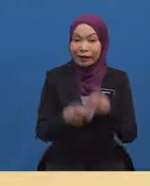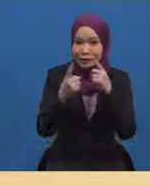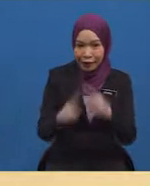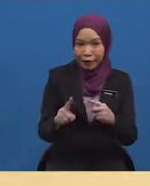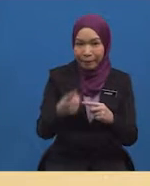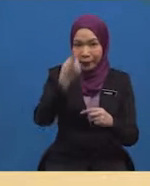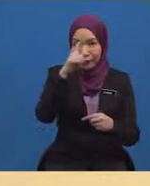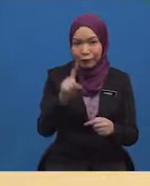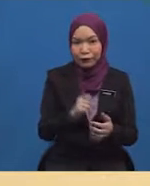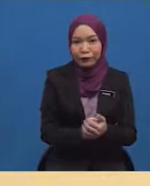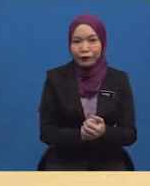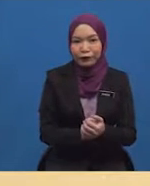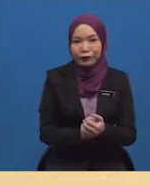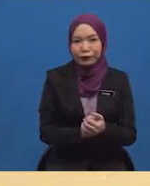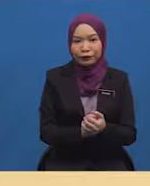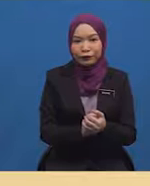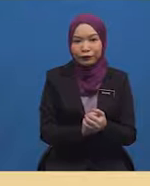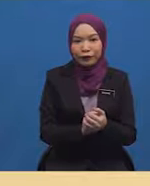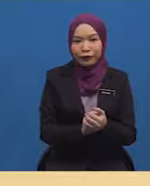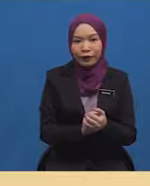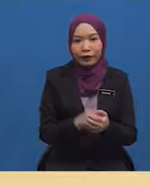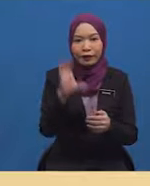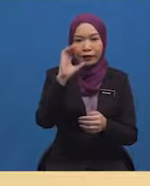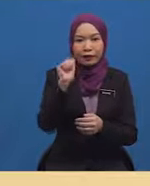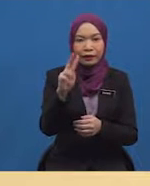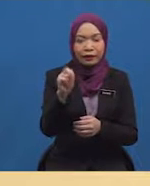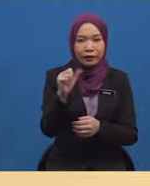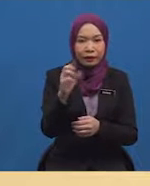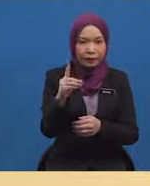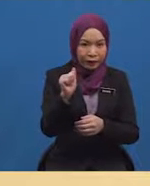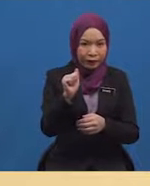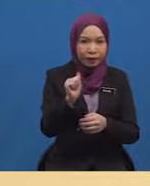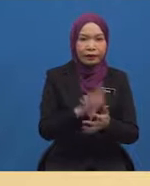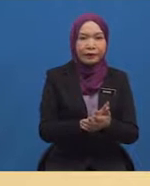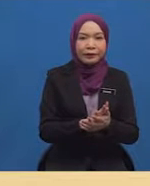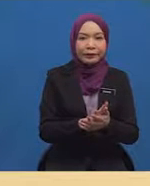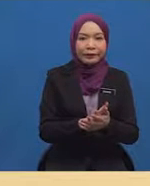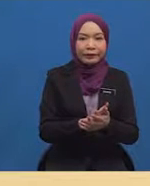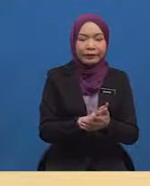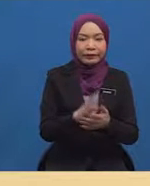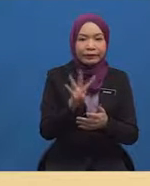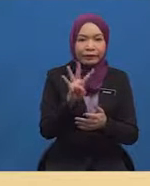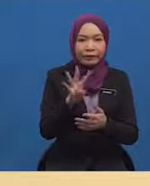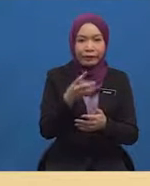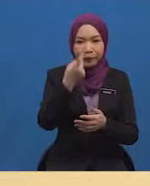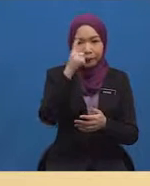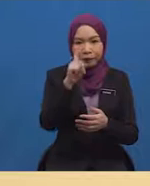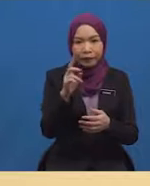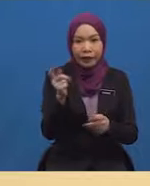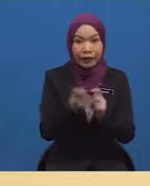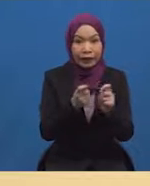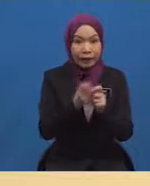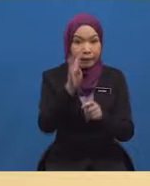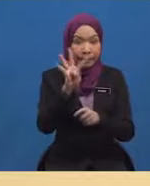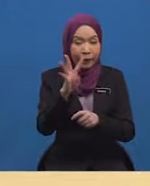Jawapan bagi Kanada ialah 4 orang bagi setiap kilometer persegi. Jadi ini adalah taburan penduduk